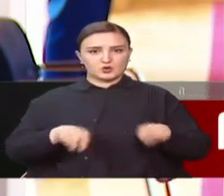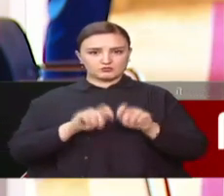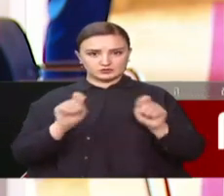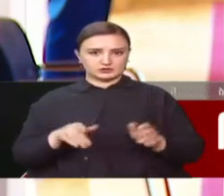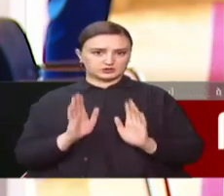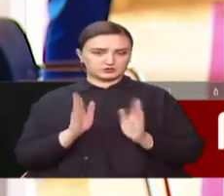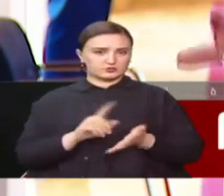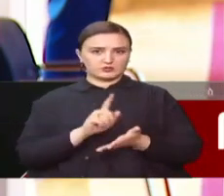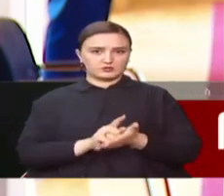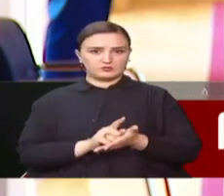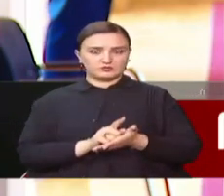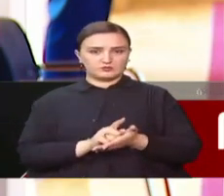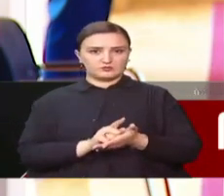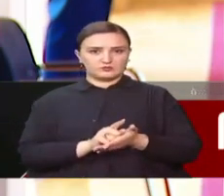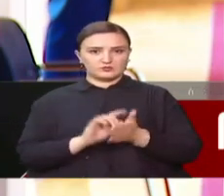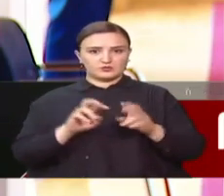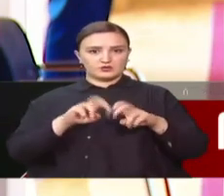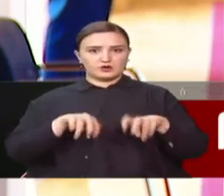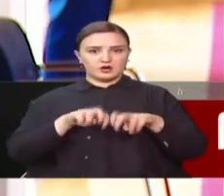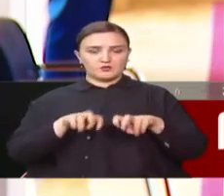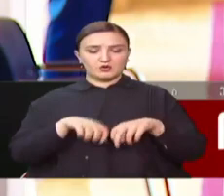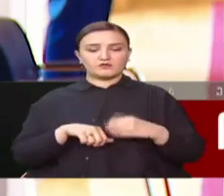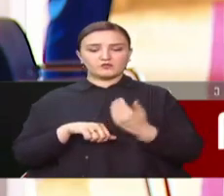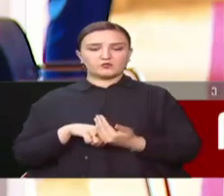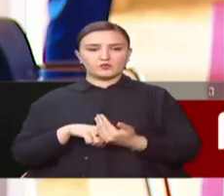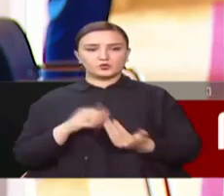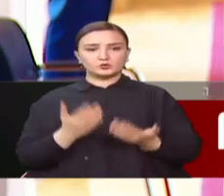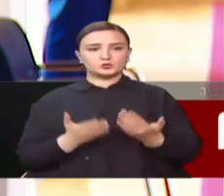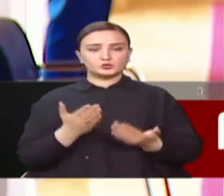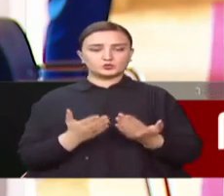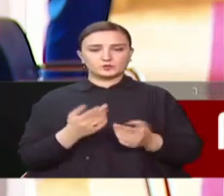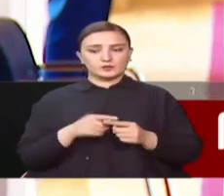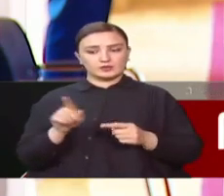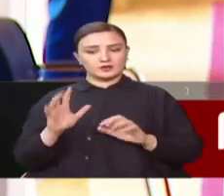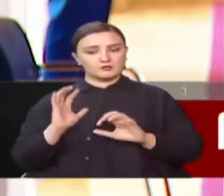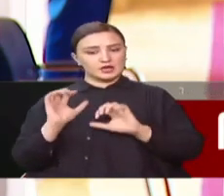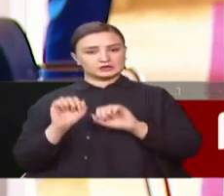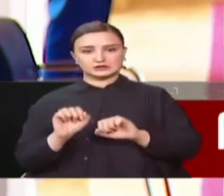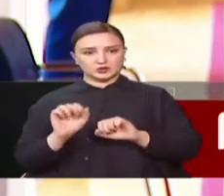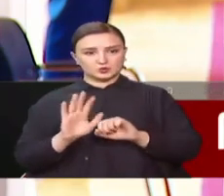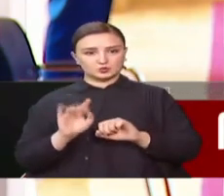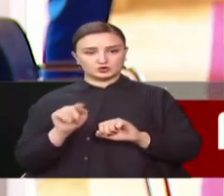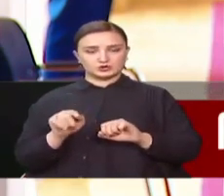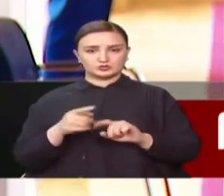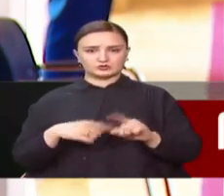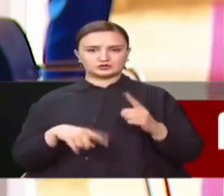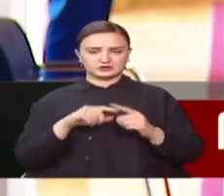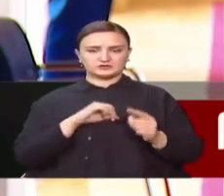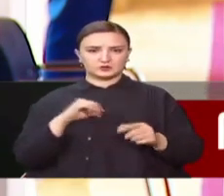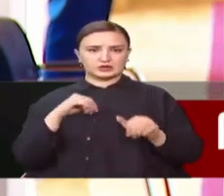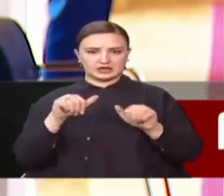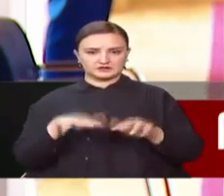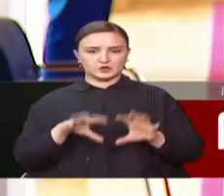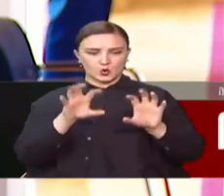იქნება, ასე ვთქვათ, გამოკვლეული კომისიის მიერ, თუ ესენი არ უჭერენ მხარს და ამათმა გადაწყვიტეს, რომ